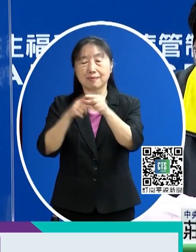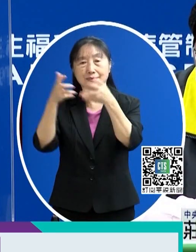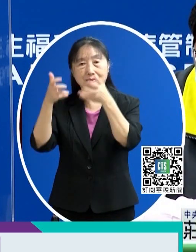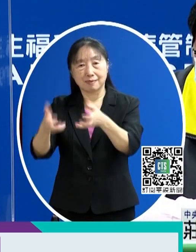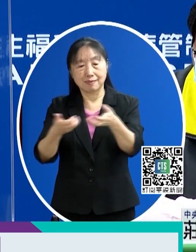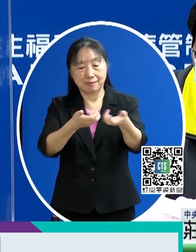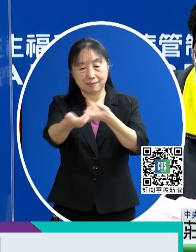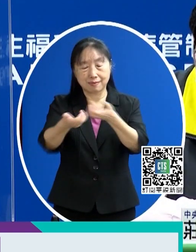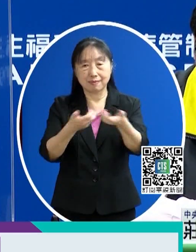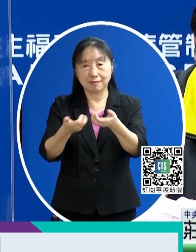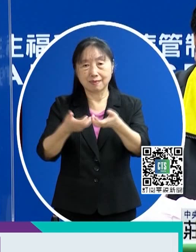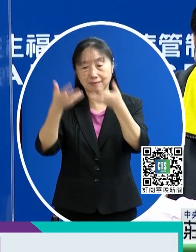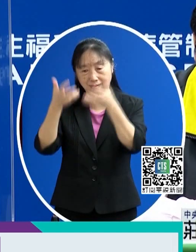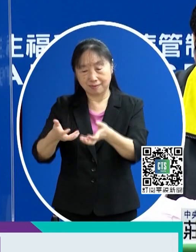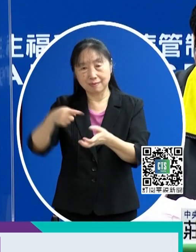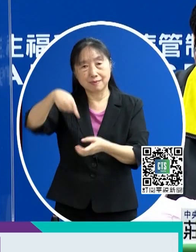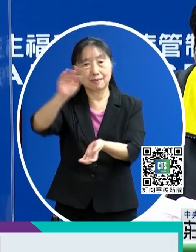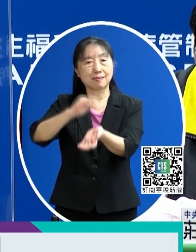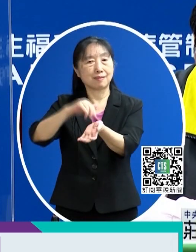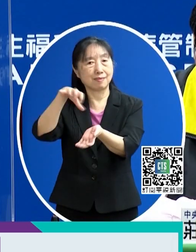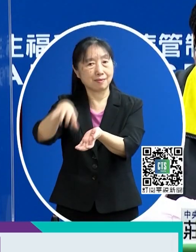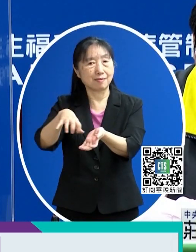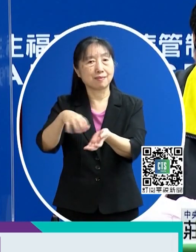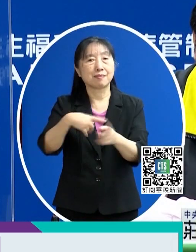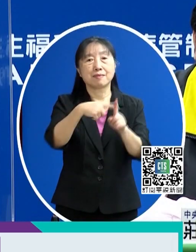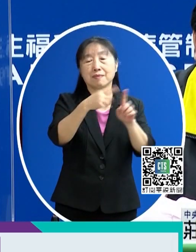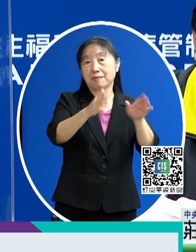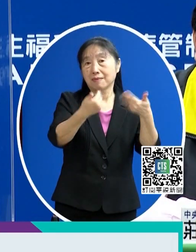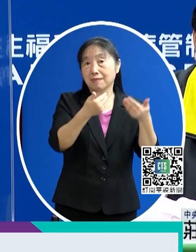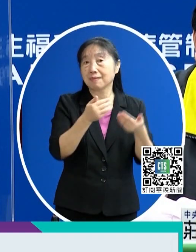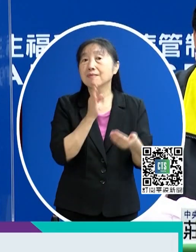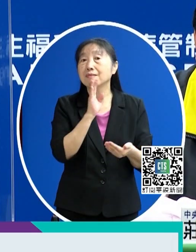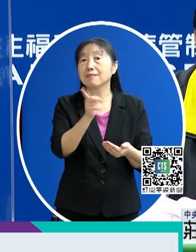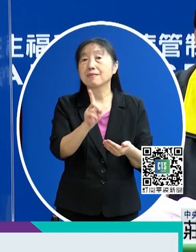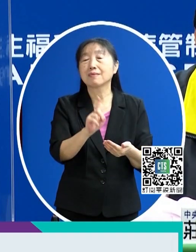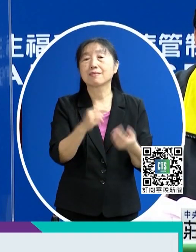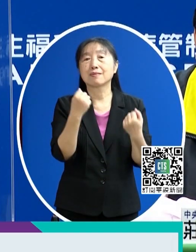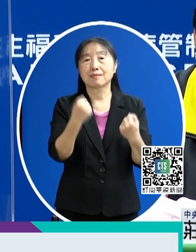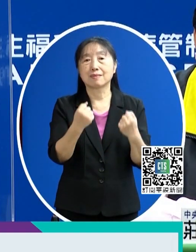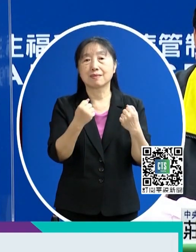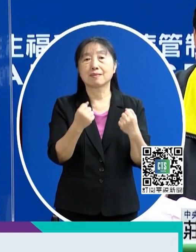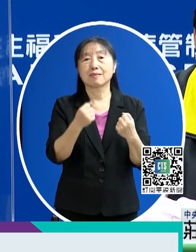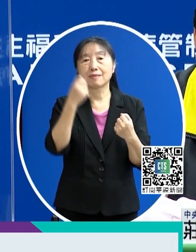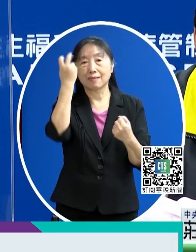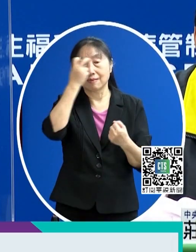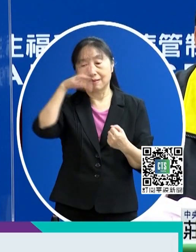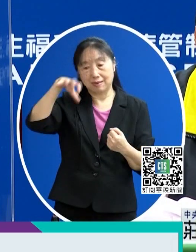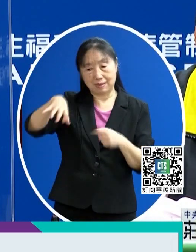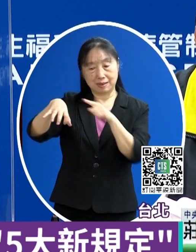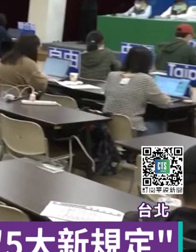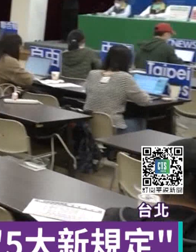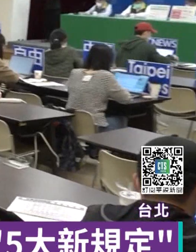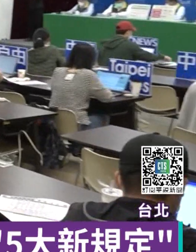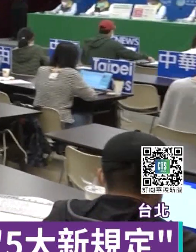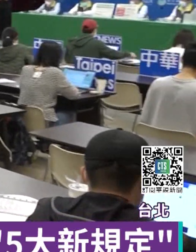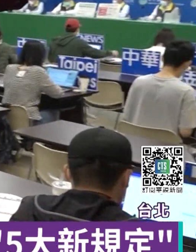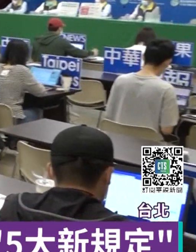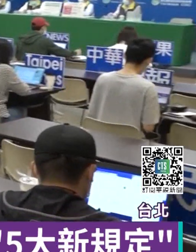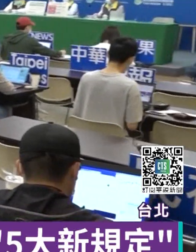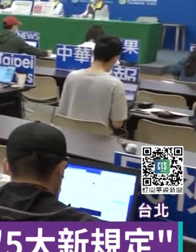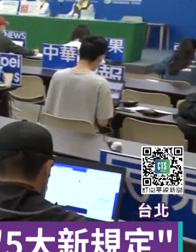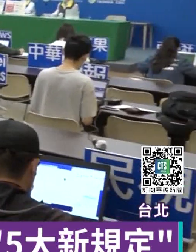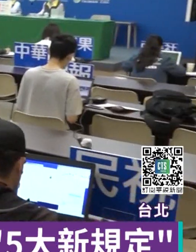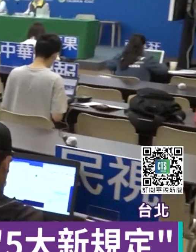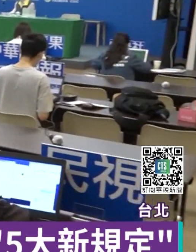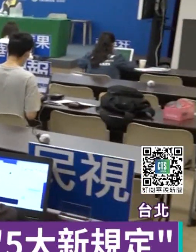特殊的营业场所那都也要打3剂嘛。渐渐这类的触手会越来越多了哈。 指挥中心